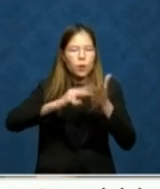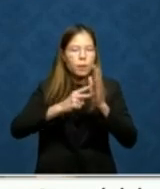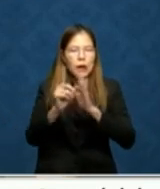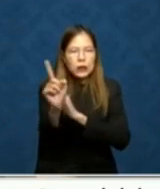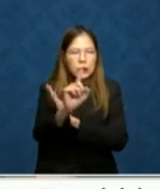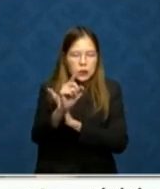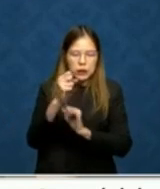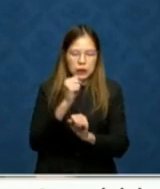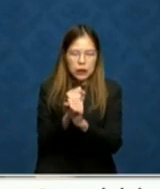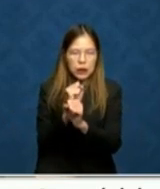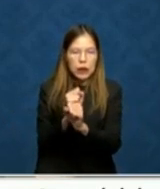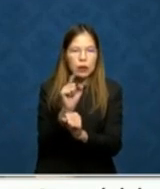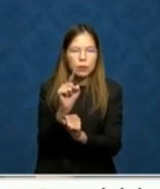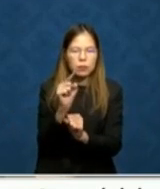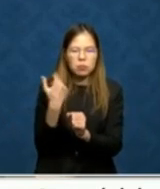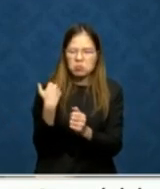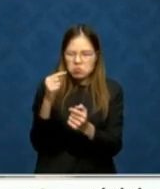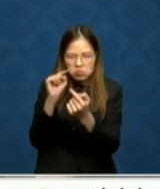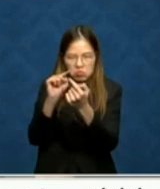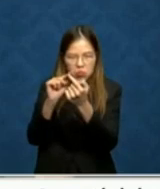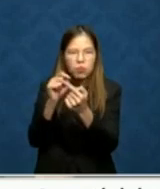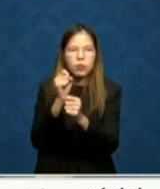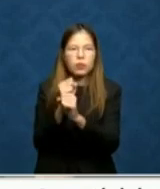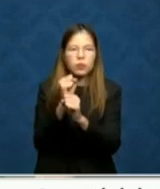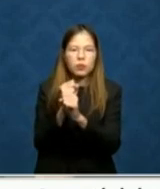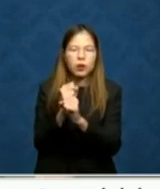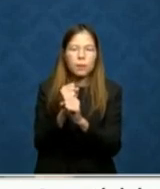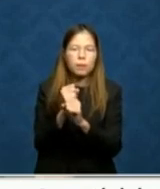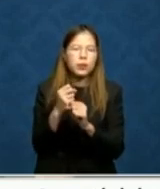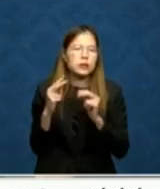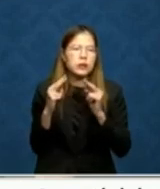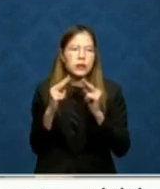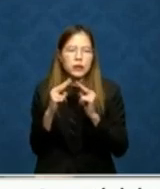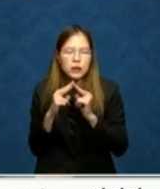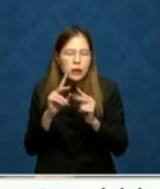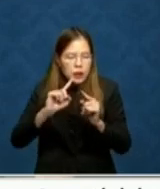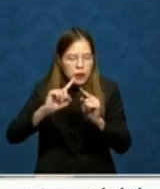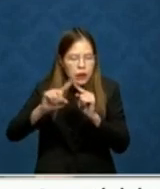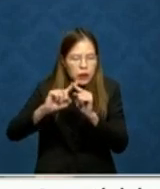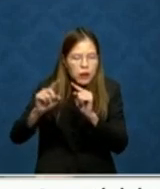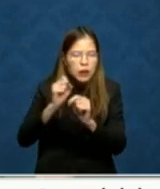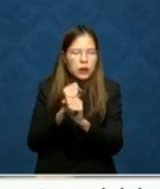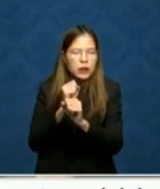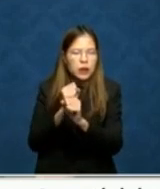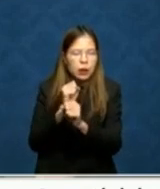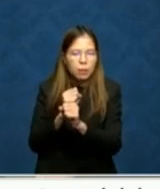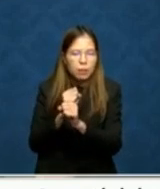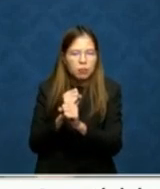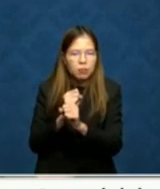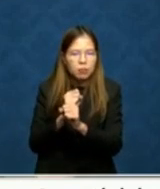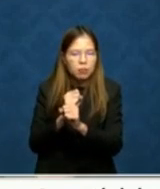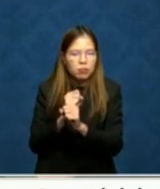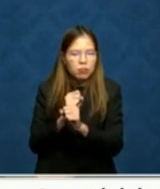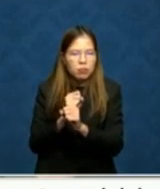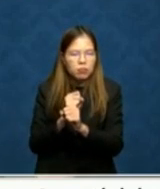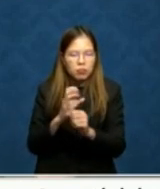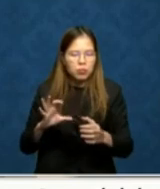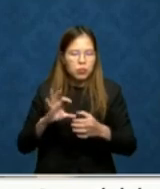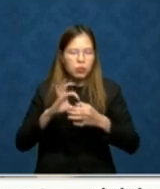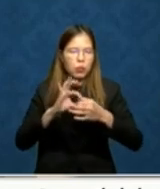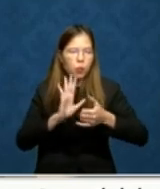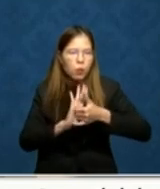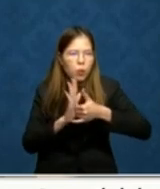ทำอันมีลักษณะส่อไปในทางที่จะล่วงเกินทางเพศหรือการกระทำอันไม่พึงปรารถนาทางเพศโดย